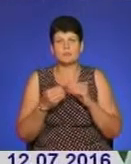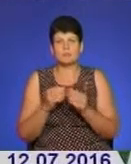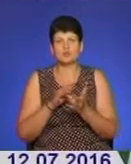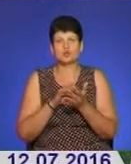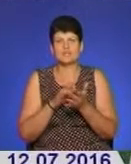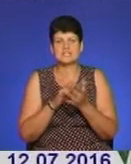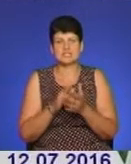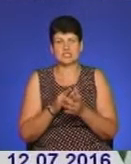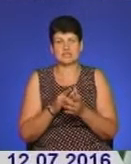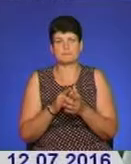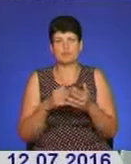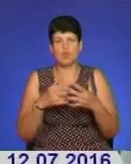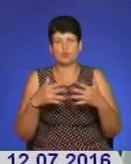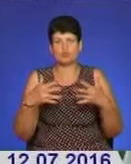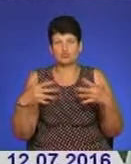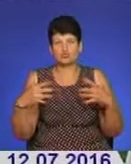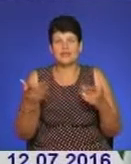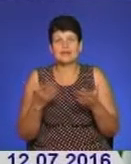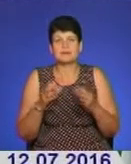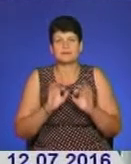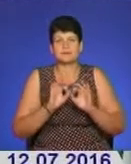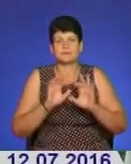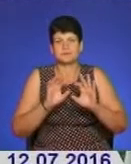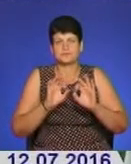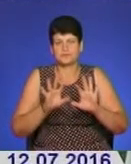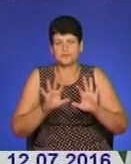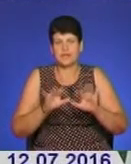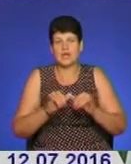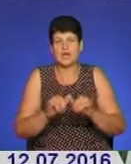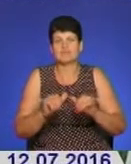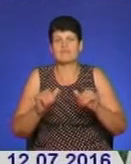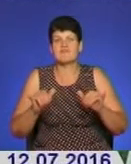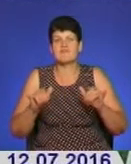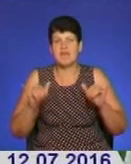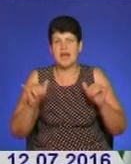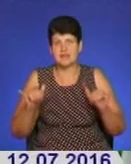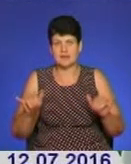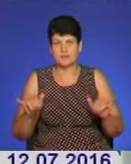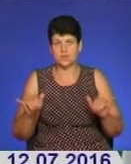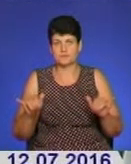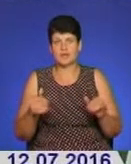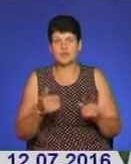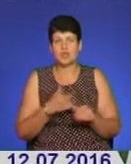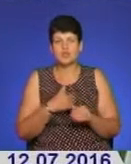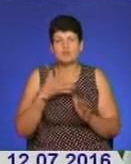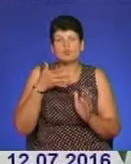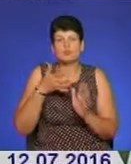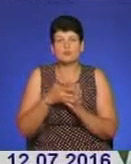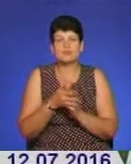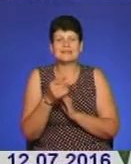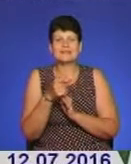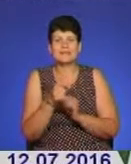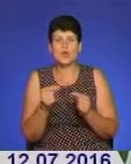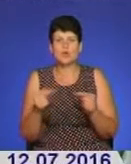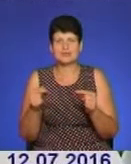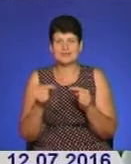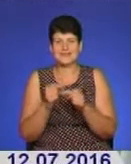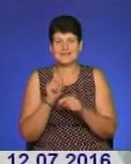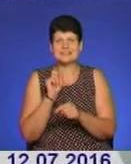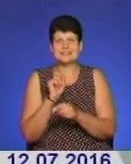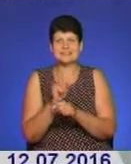New Emotions, про який ми декларуємо, який ми розвиваємо. І, власне, хочемо зрозуміти ті конкретні завдання, які стоять